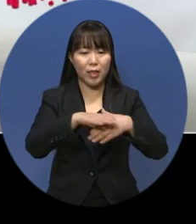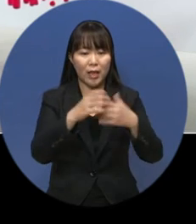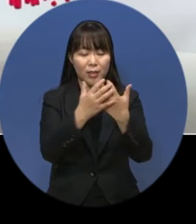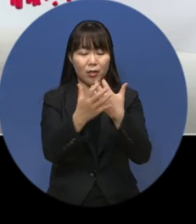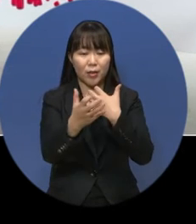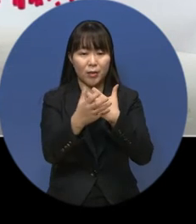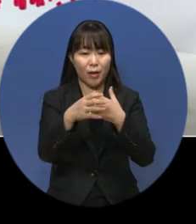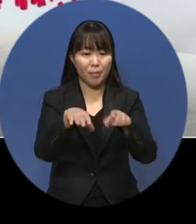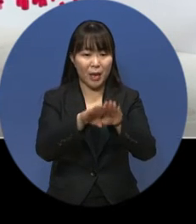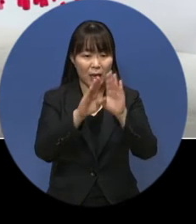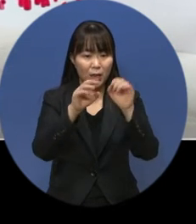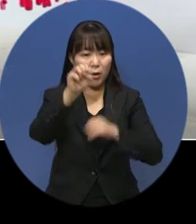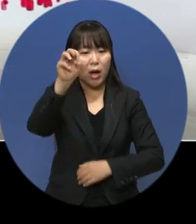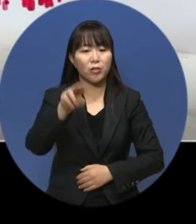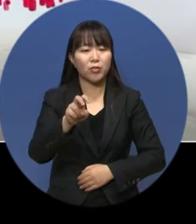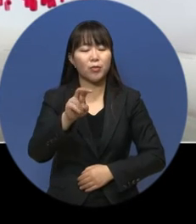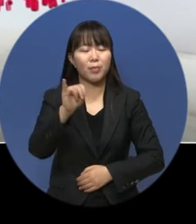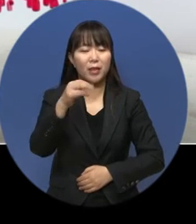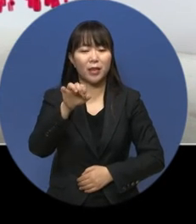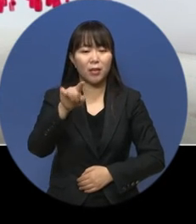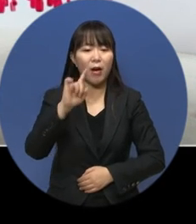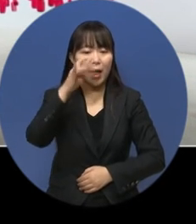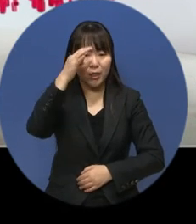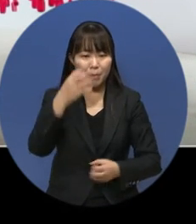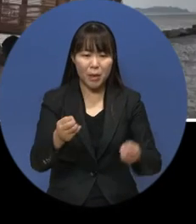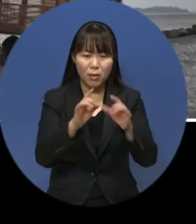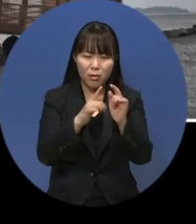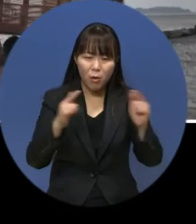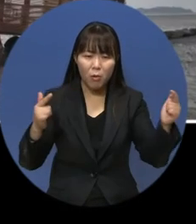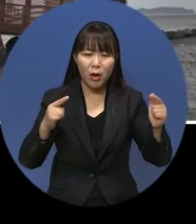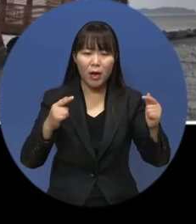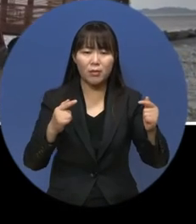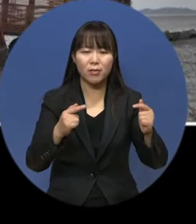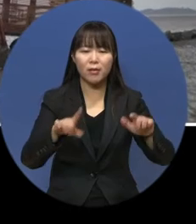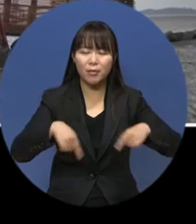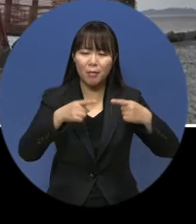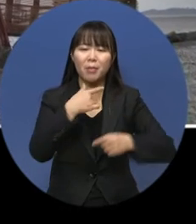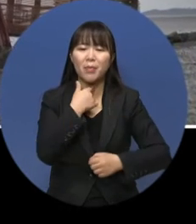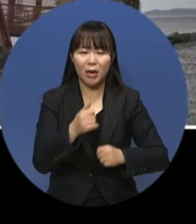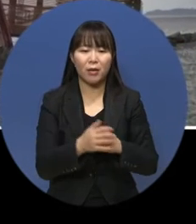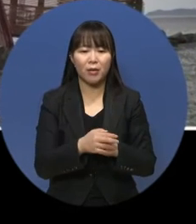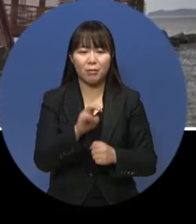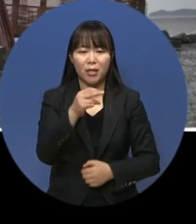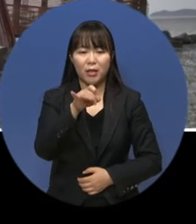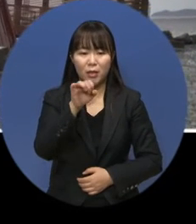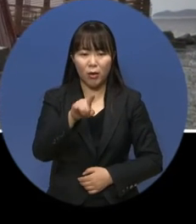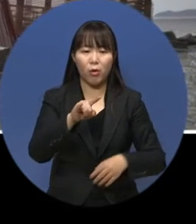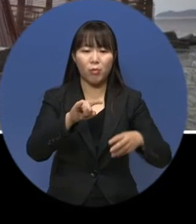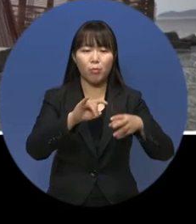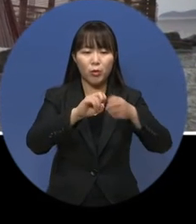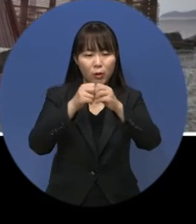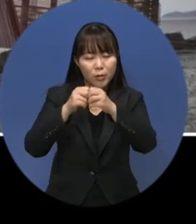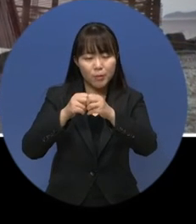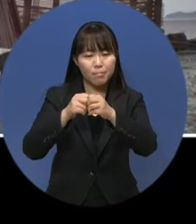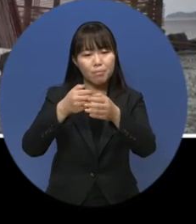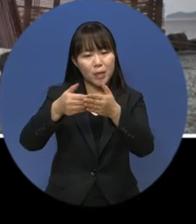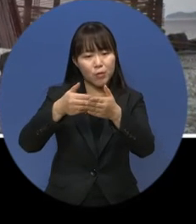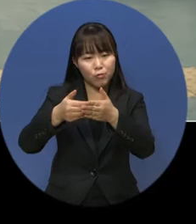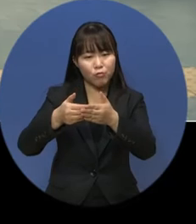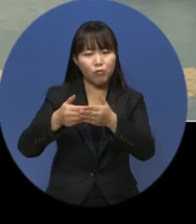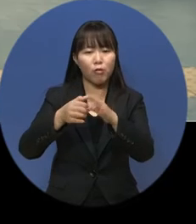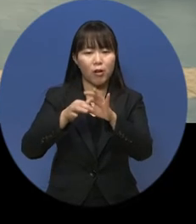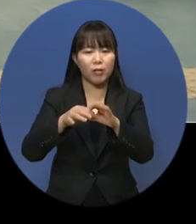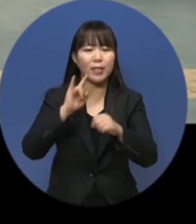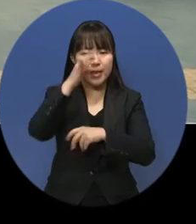열린 광주 미디어아트 페스티벌 등 다양한 전시에 참여했으며 미디어 설치미술 작업을 주로 하며